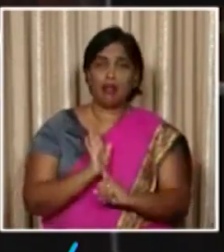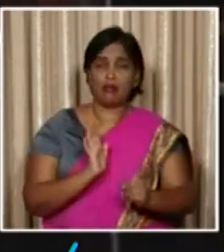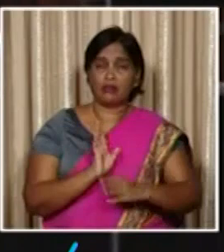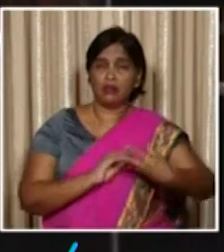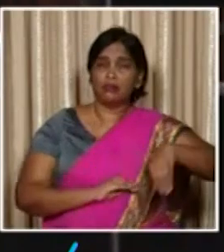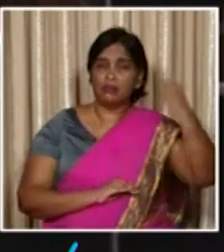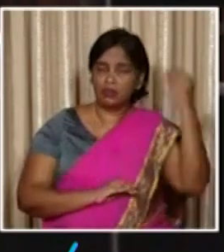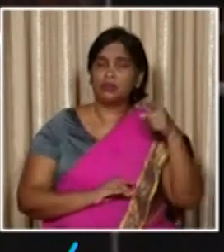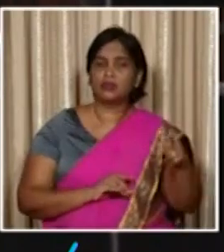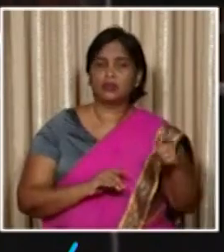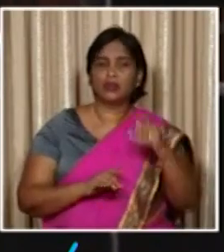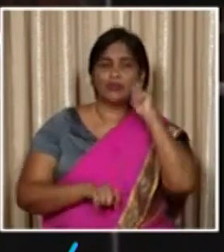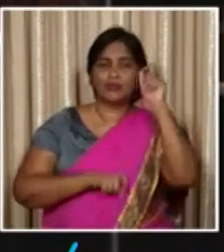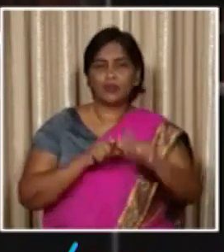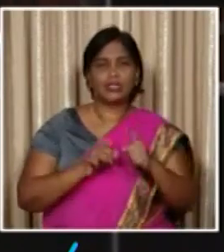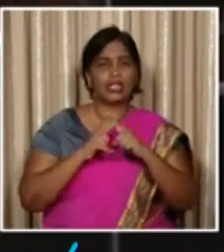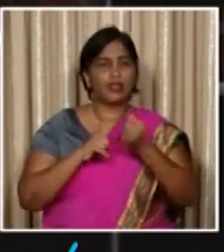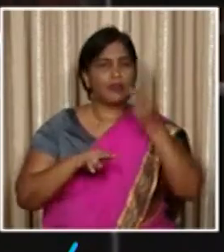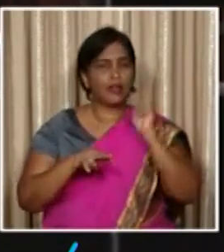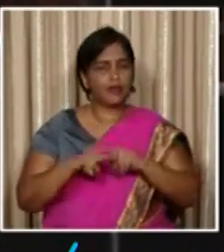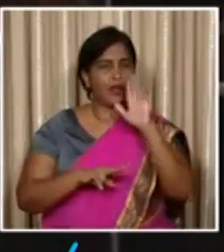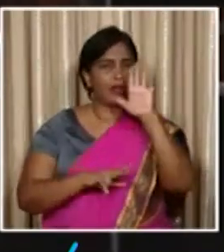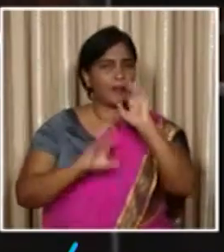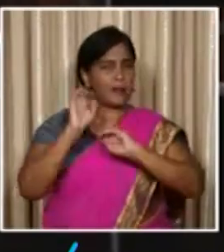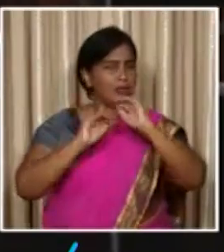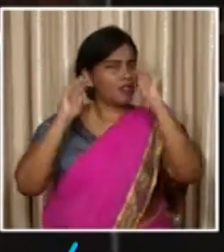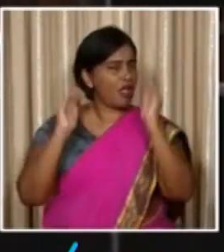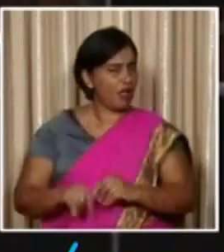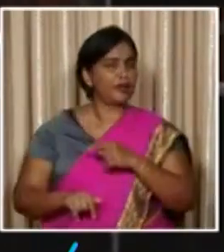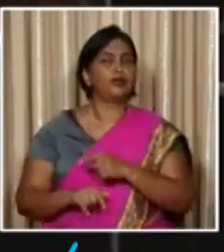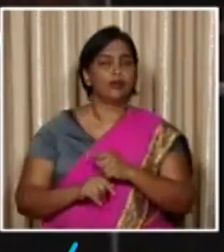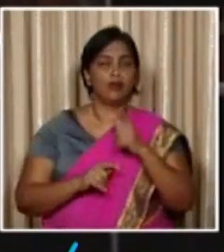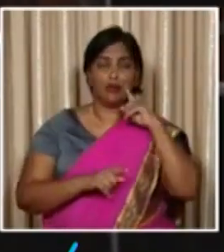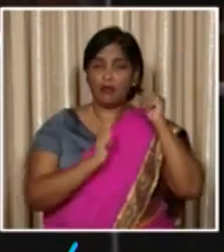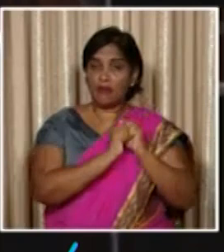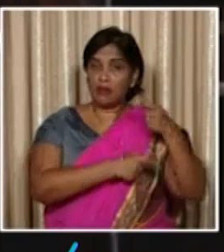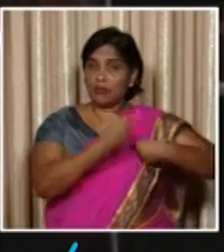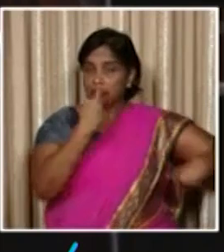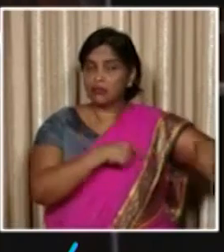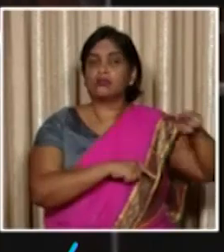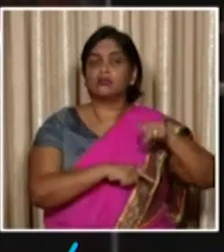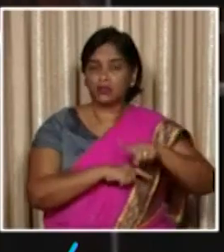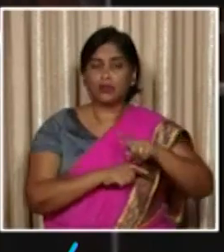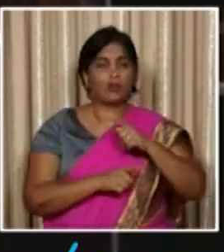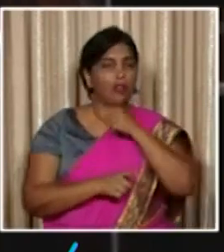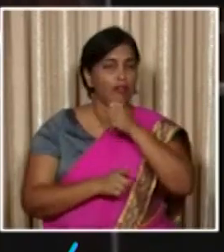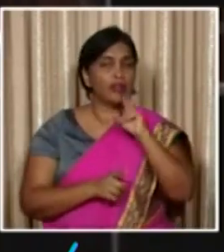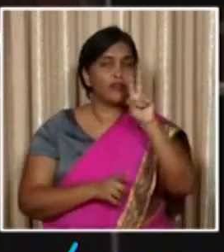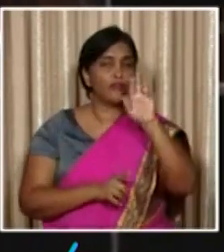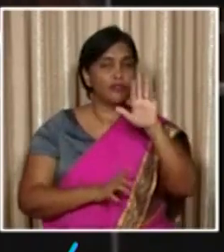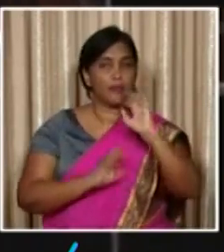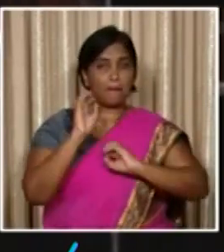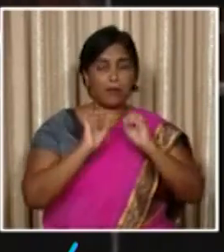පැඩි කරගෙන ඊළඟට සාමාන්‍ය ජනතාවගේ EPF එක 9% වලට කපලා තමුන්ගේ සේවක තමුන්ගේ විශ්‍රාම අරමුදල 129